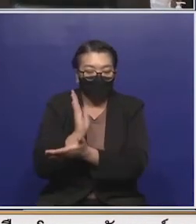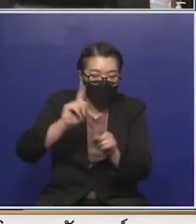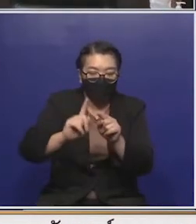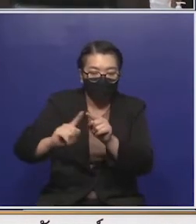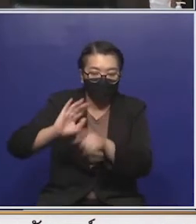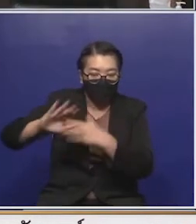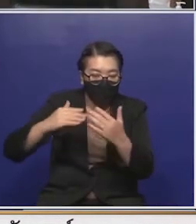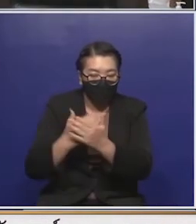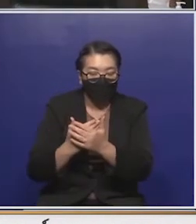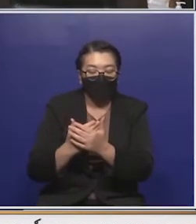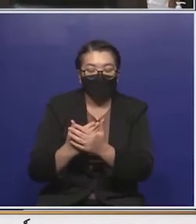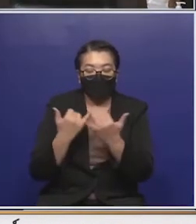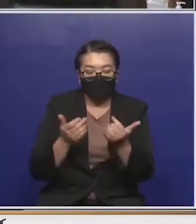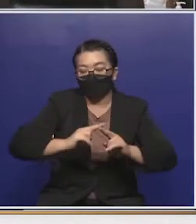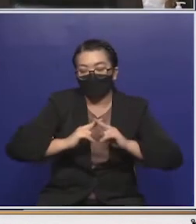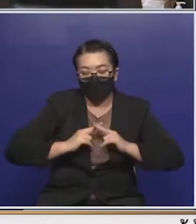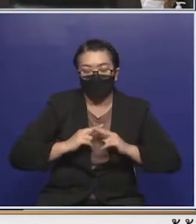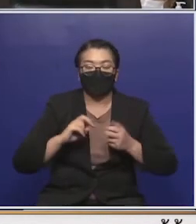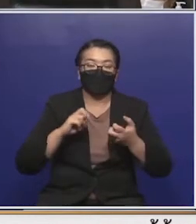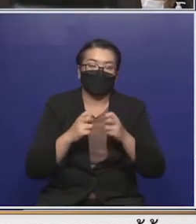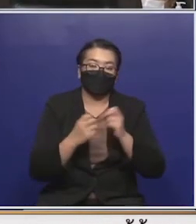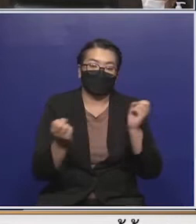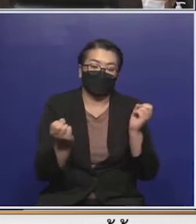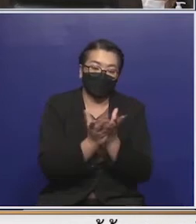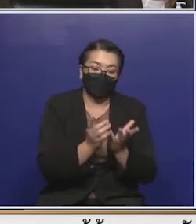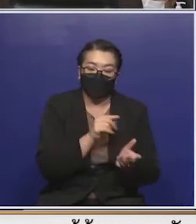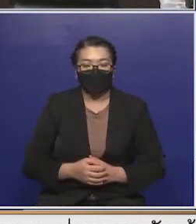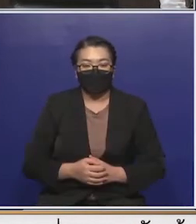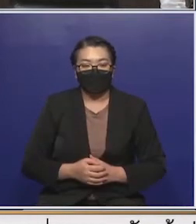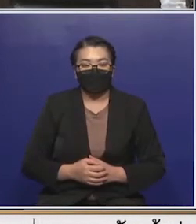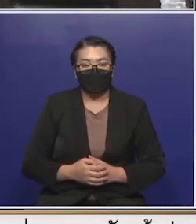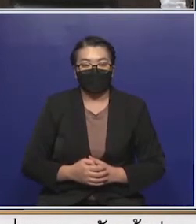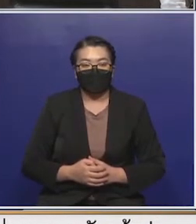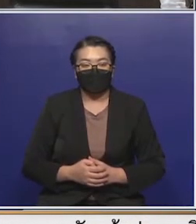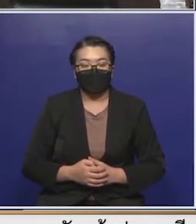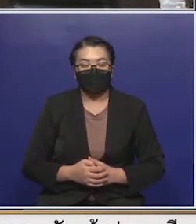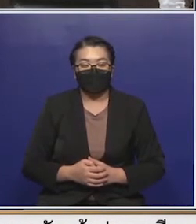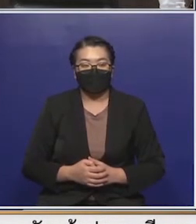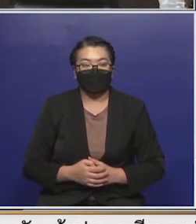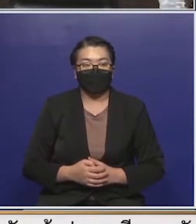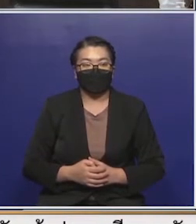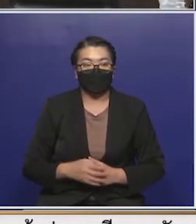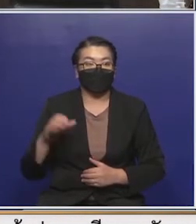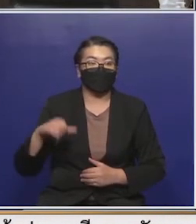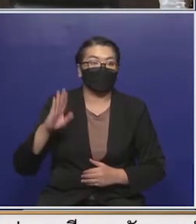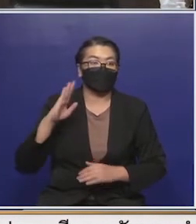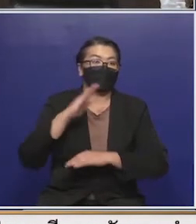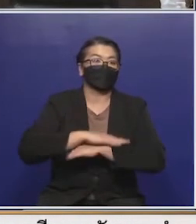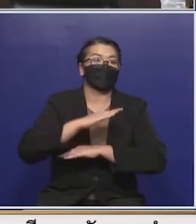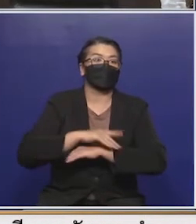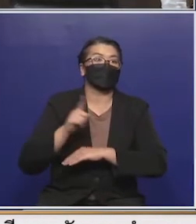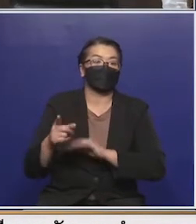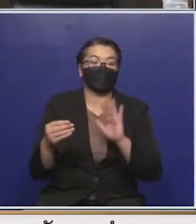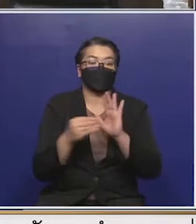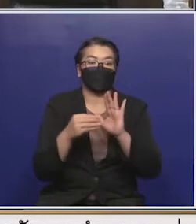ตอบแทนพวกเขาอย่ไรบางครักรุงเทพธุรกิจนะครับ เมื่วันที่ 17 พฤษภาคม